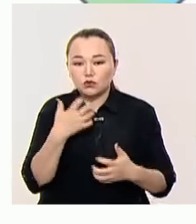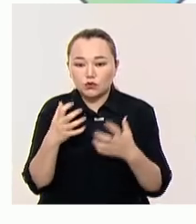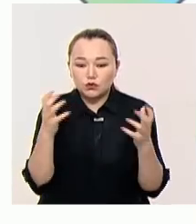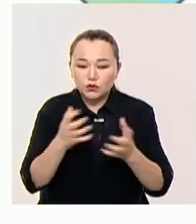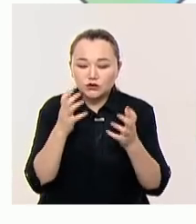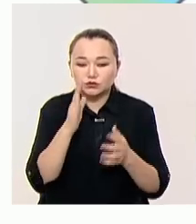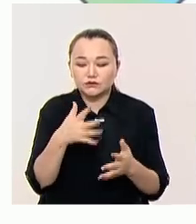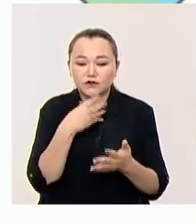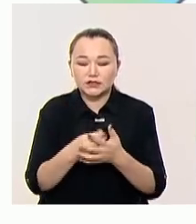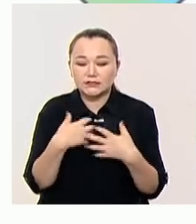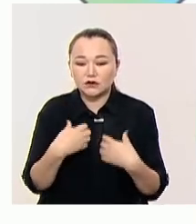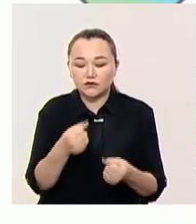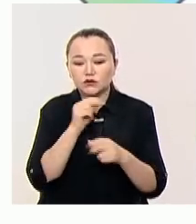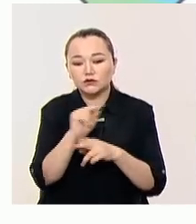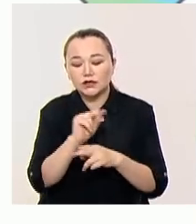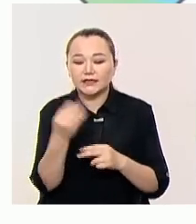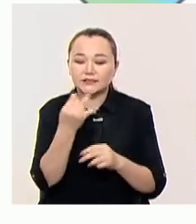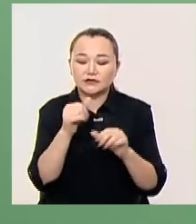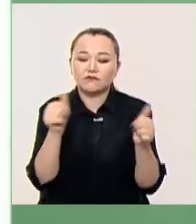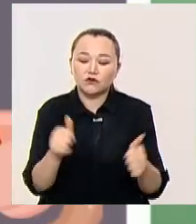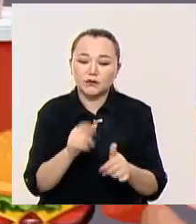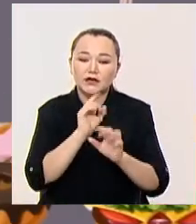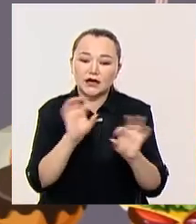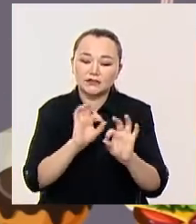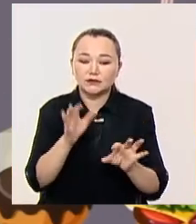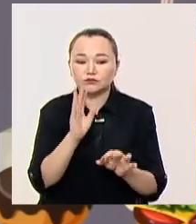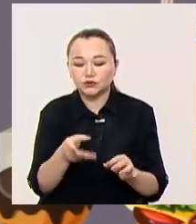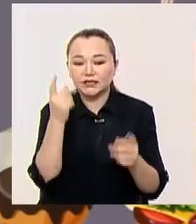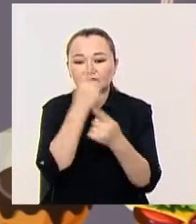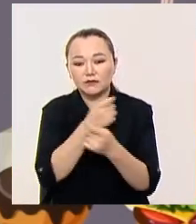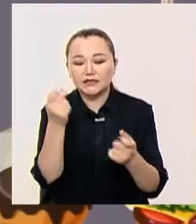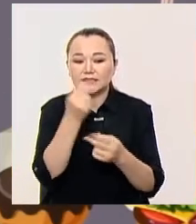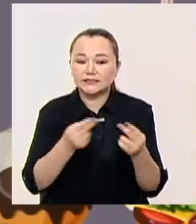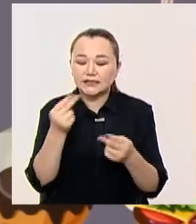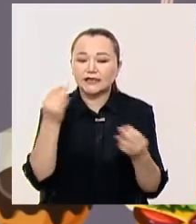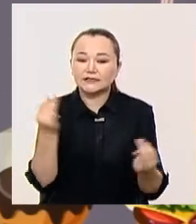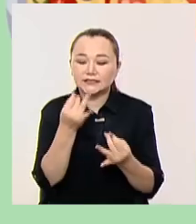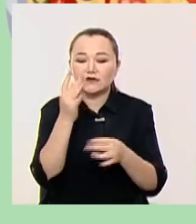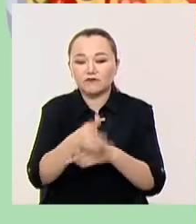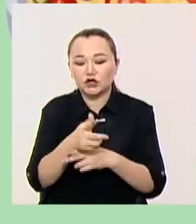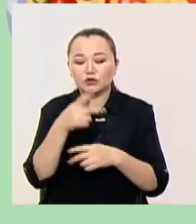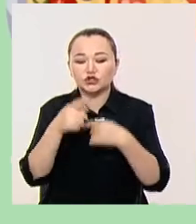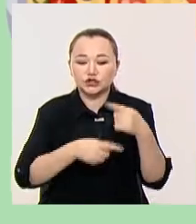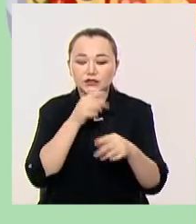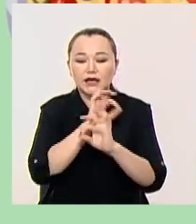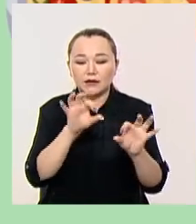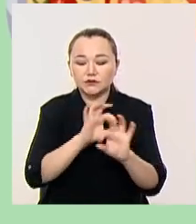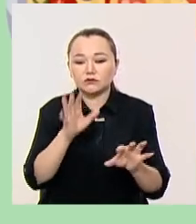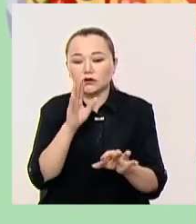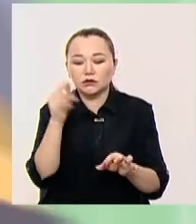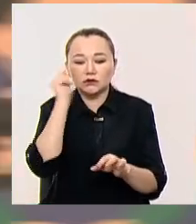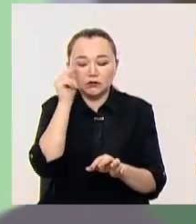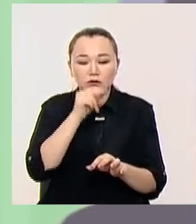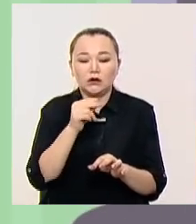Сабақтар балаларға түсінікті және қызықты формада әңгімеленеді. Әрі ақпарат қызықты сурет пен бейнеролик арқылы түсіндіріледі. Оқу